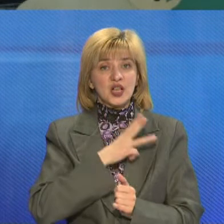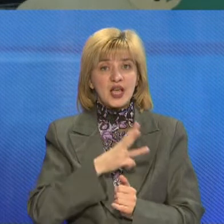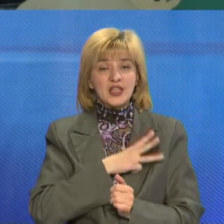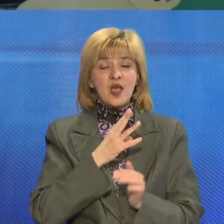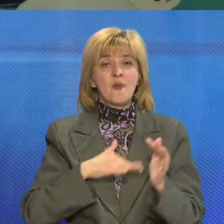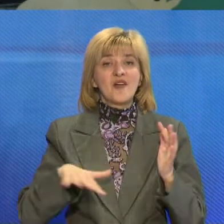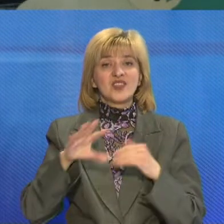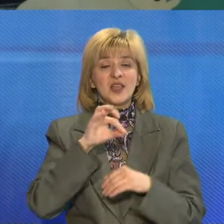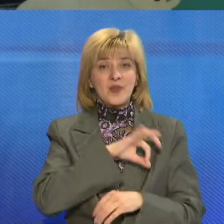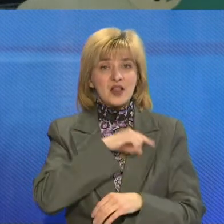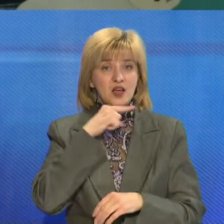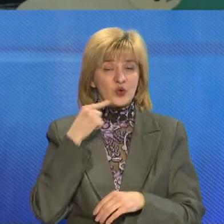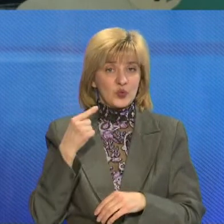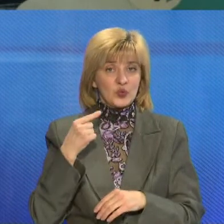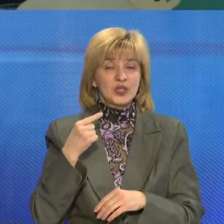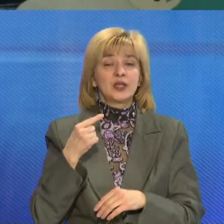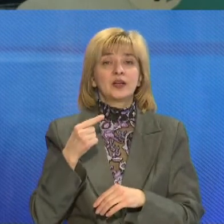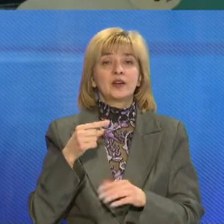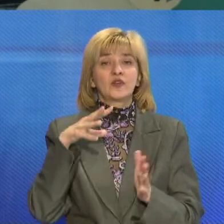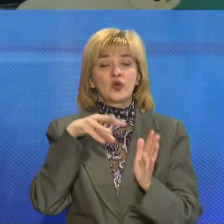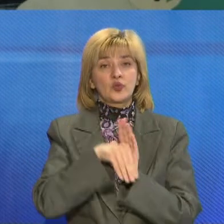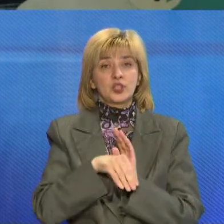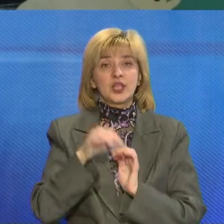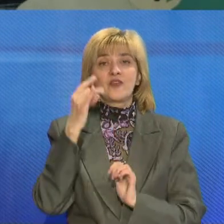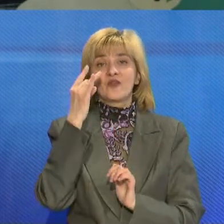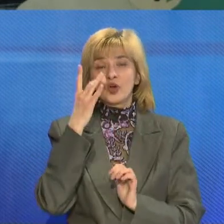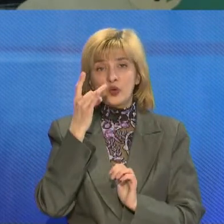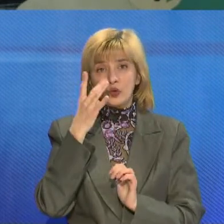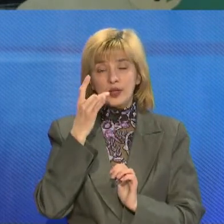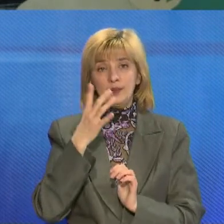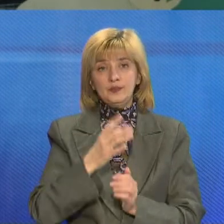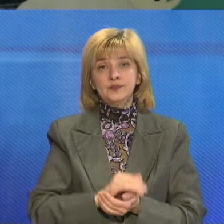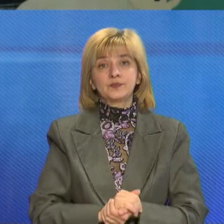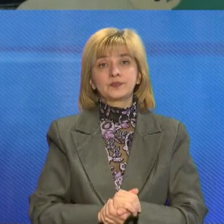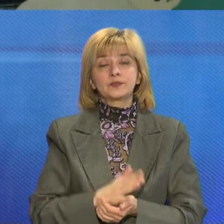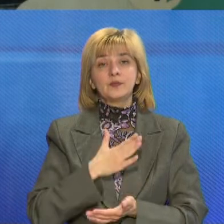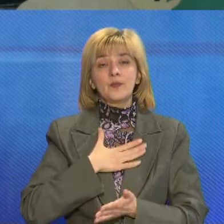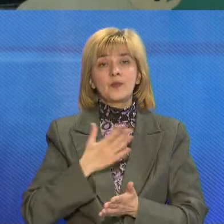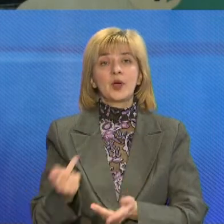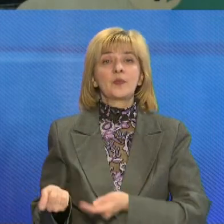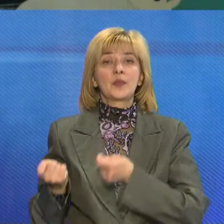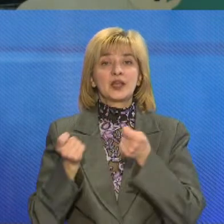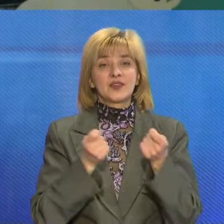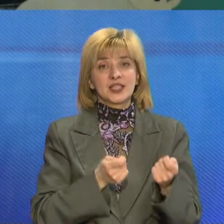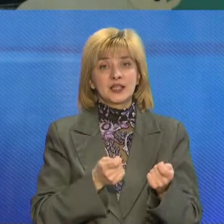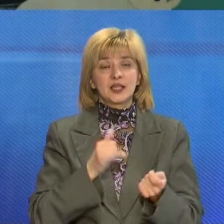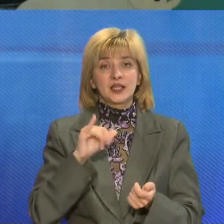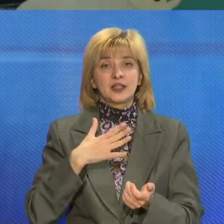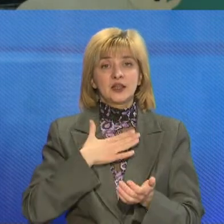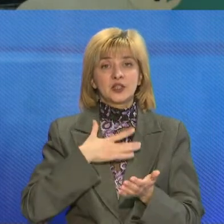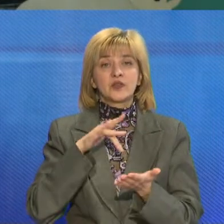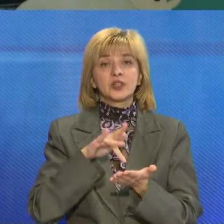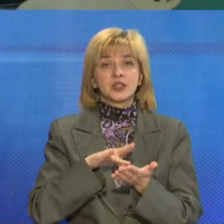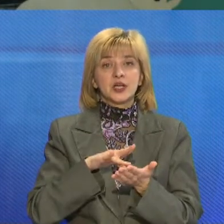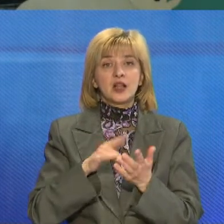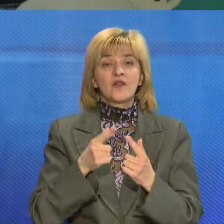по всей Беларуси, во всех регионах без исключения, в том числе и в городе Гродно. Мы привезли из нашего центрального